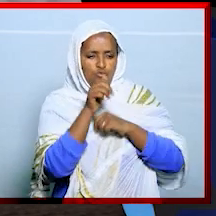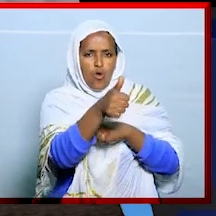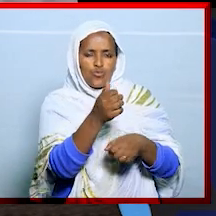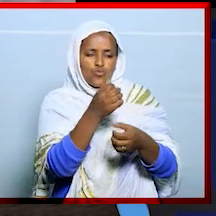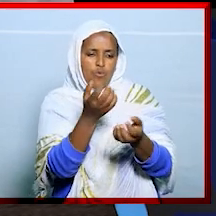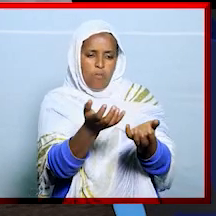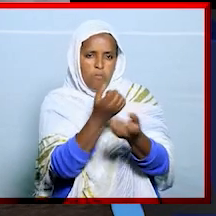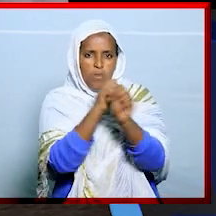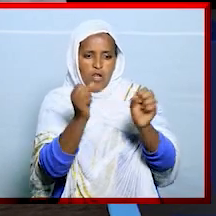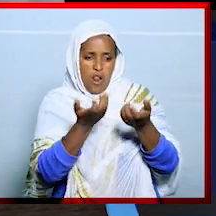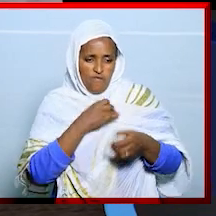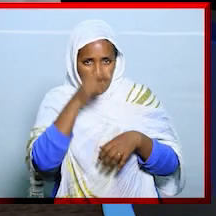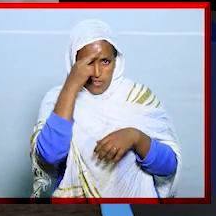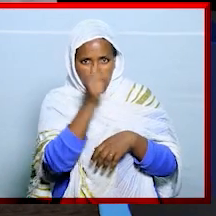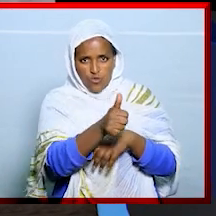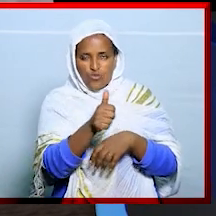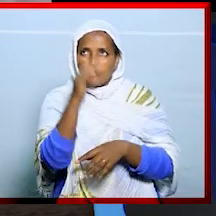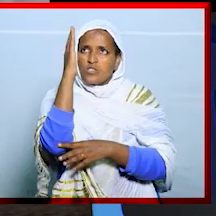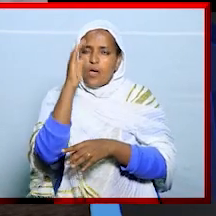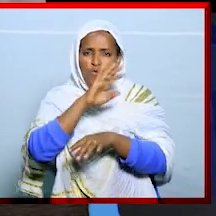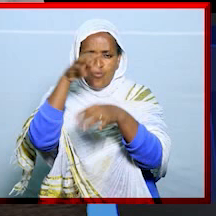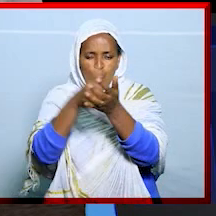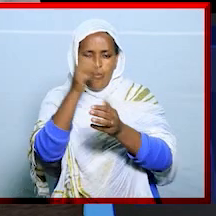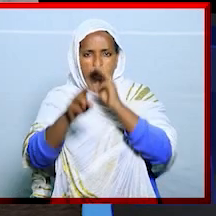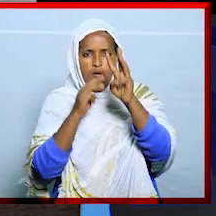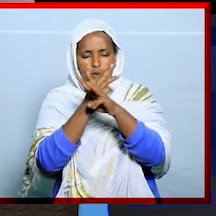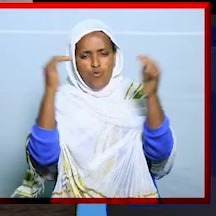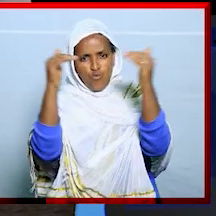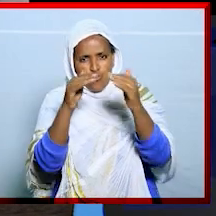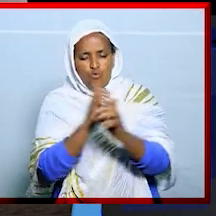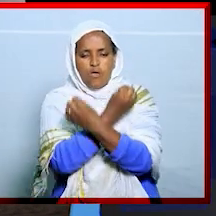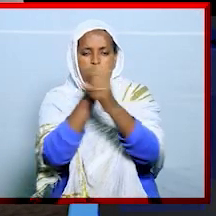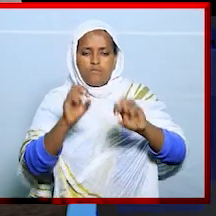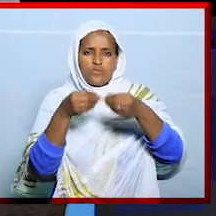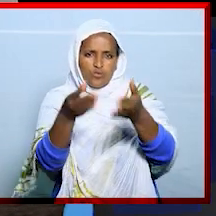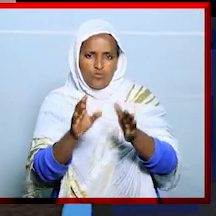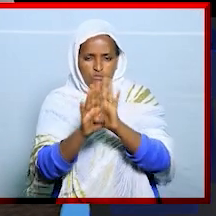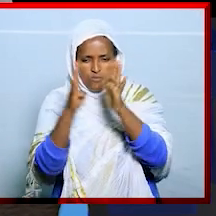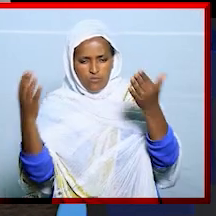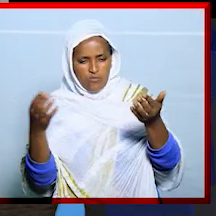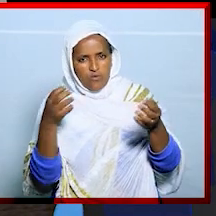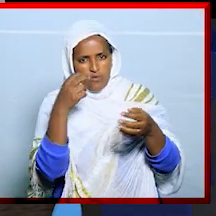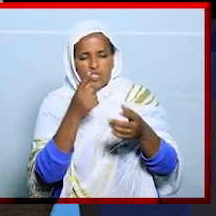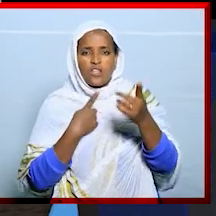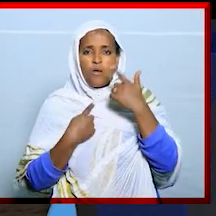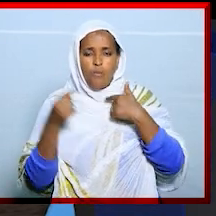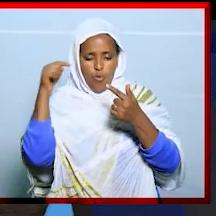እንጂ የእግዚአብሔር አይደለም። እግዚአብሔር ዓለምን አድኗል። ለሰው ሁሉ የመዳን ጸጋን እኩል በሩን ክፍት አድርጓል። የተጠማ ቢኖር ወደ